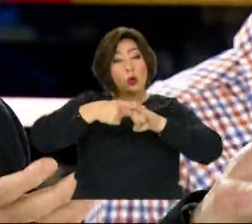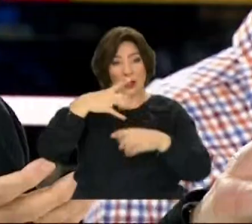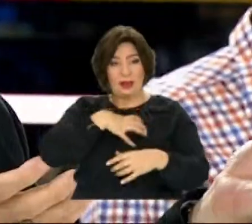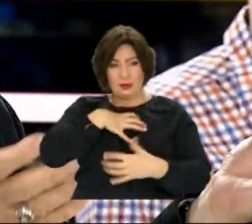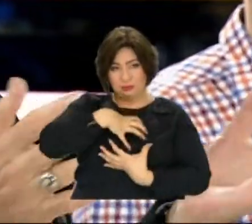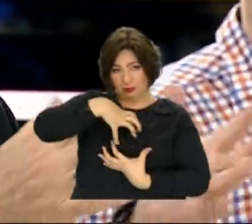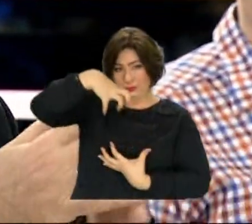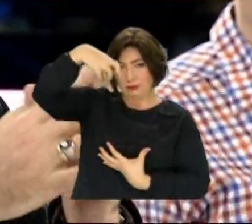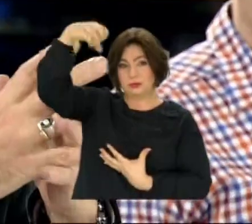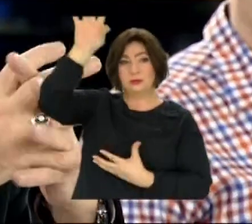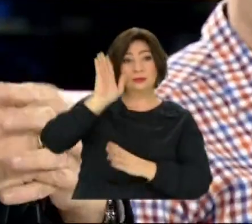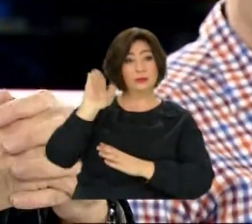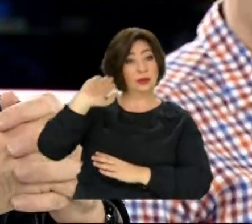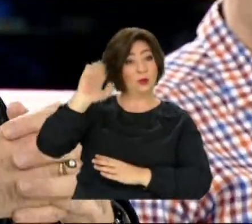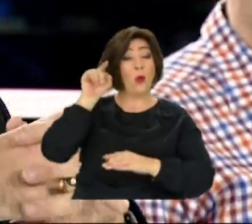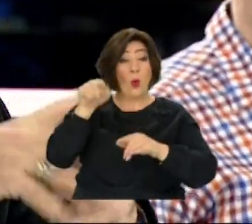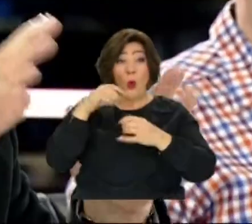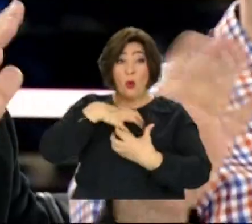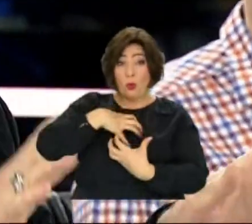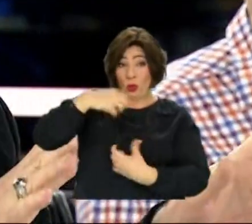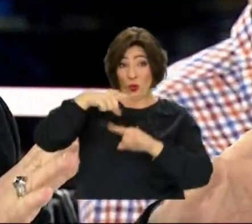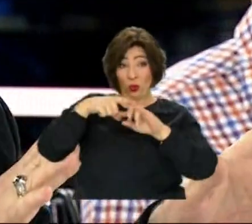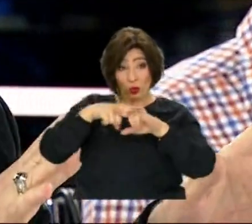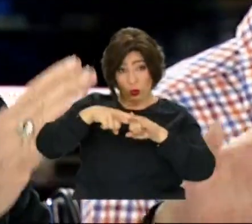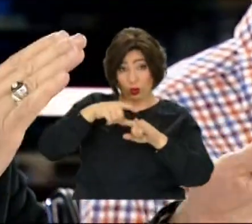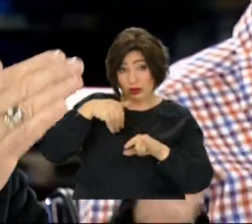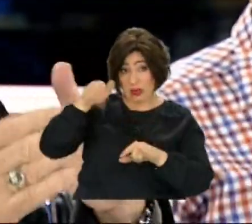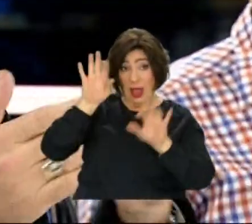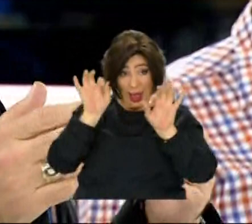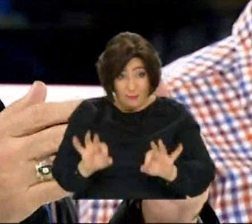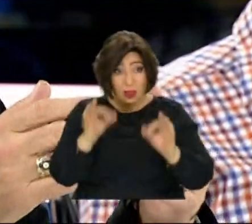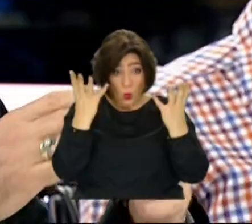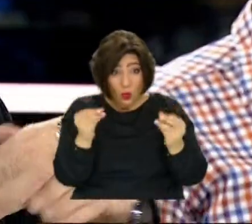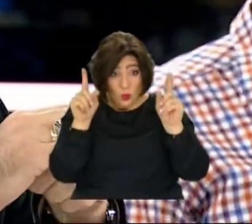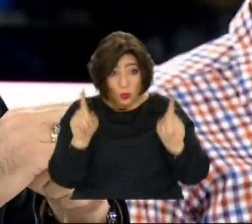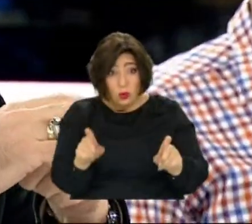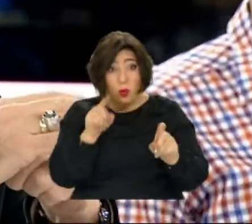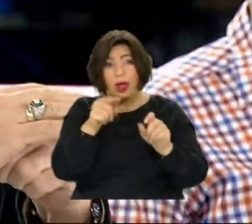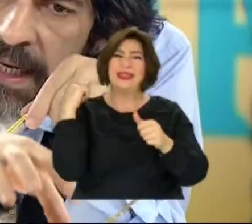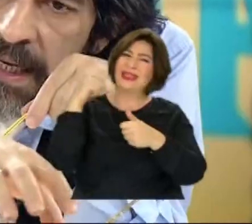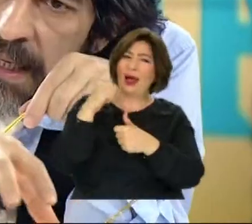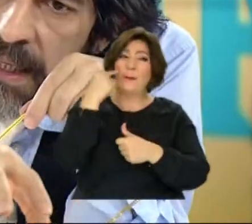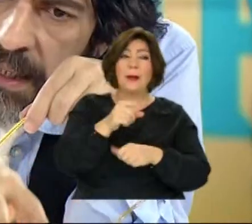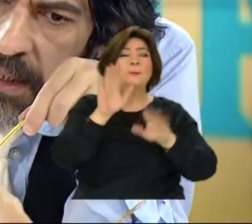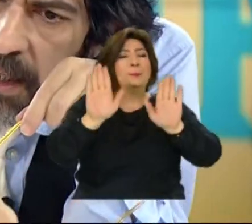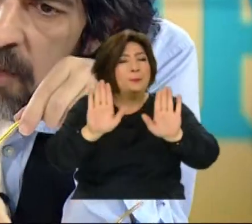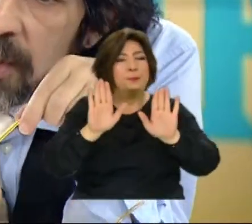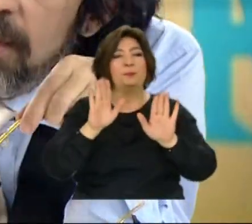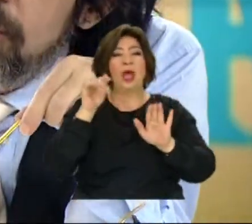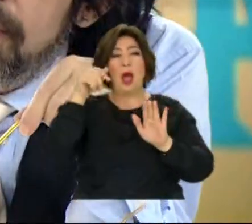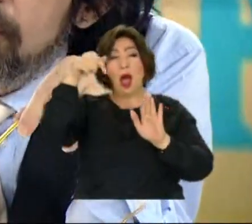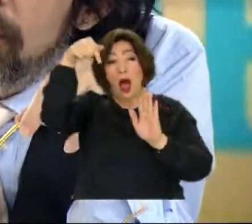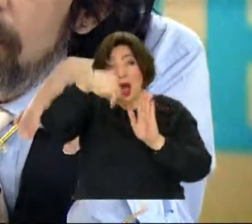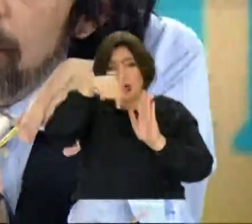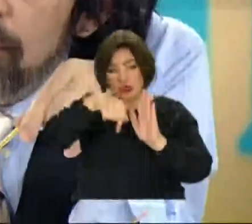ayrılmasıdır. Bu ruh bedenden ayrıldıktan sonra tabii bu hemen olur mu? Hemen insan ölümü... Oraya tekrar bir bakabilir miyiz? Yani